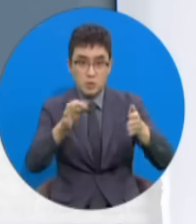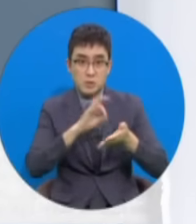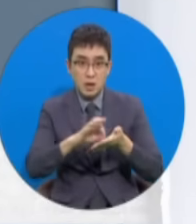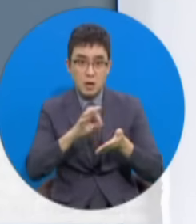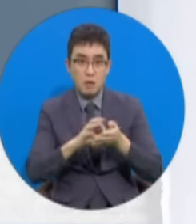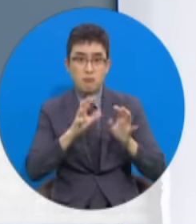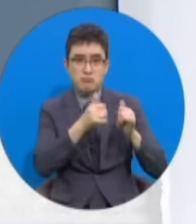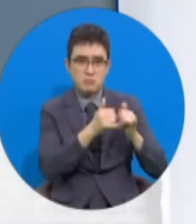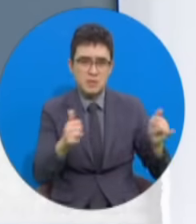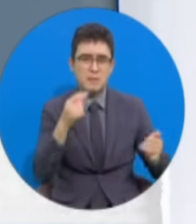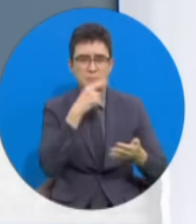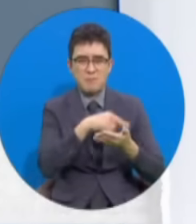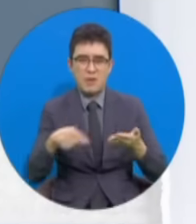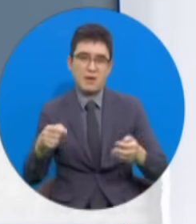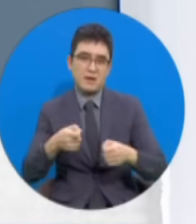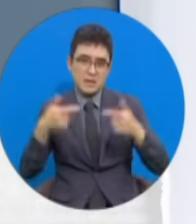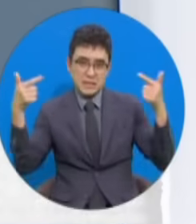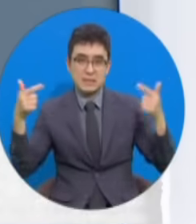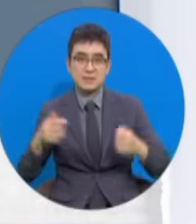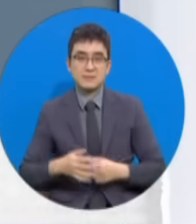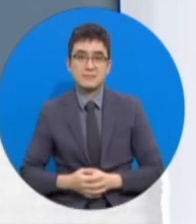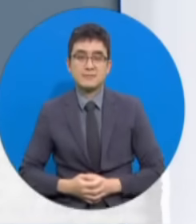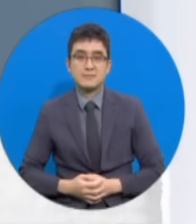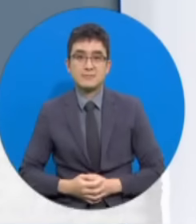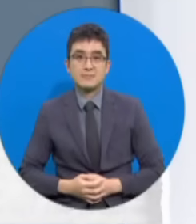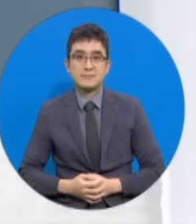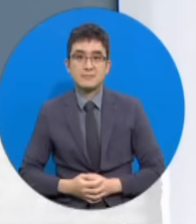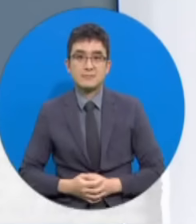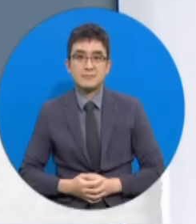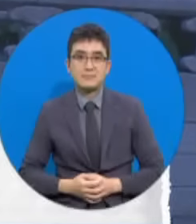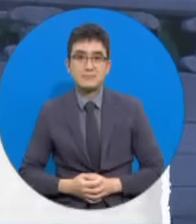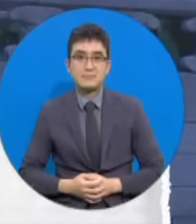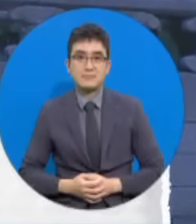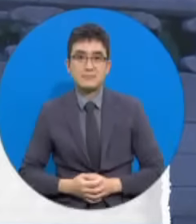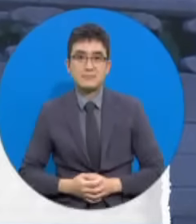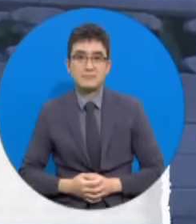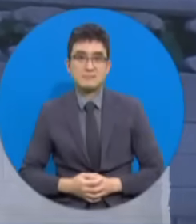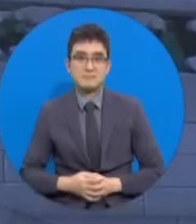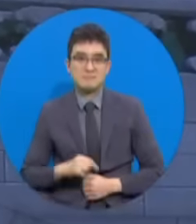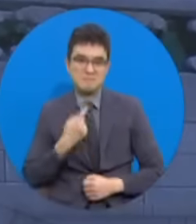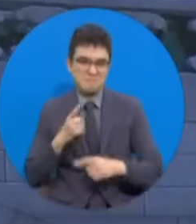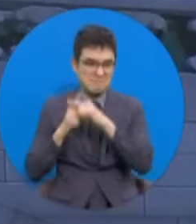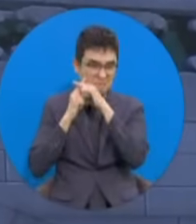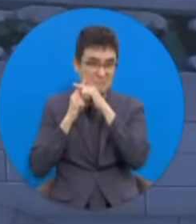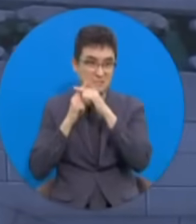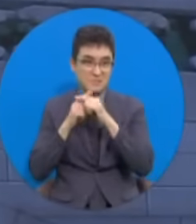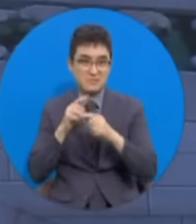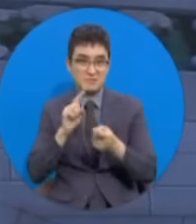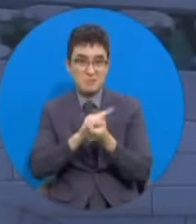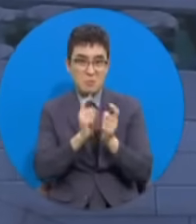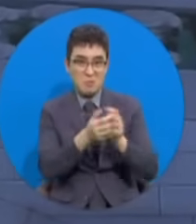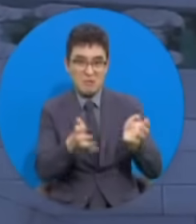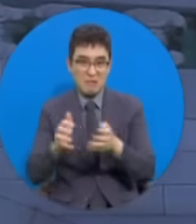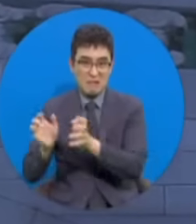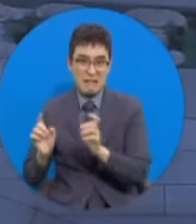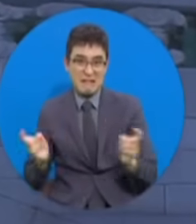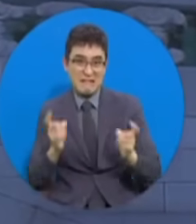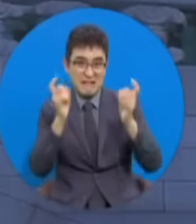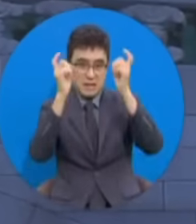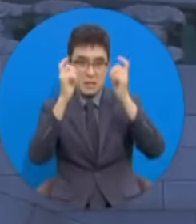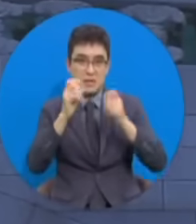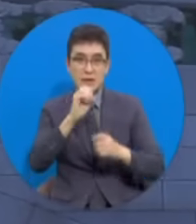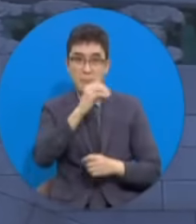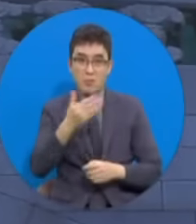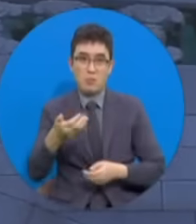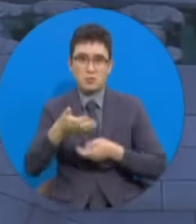국민에게 피해만 돌아갈 뿐이라는 말씀을 드립니다. 사생결단식 정쟁 여야 모두 다 현재 양평 고속도로 논란을 통해